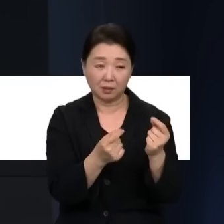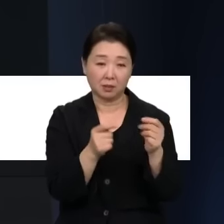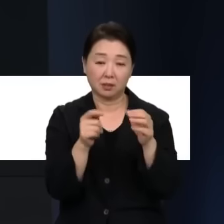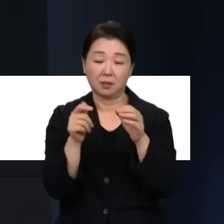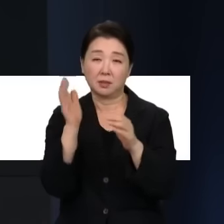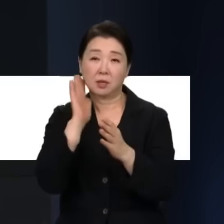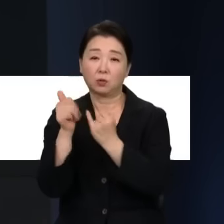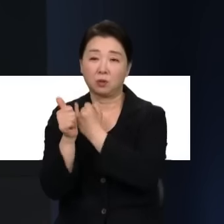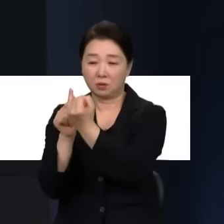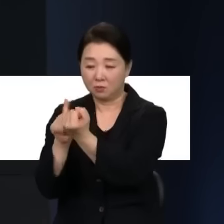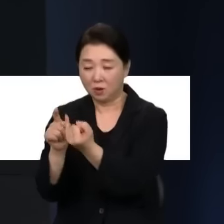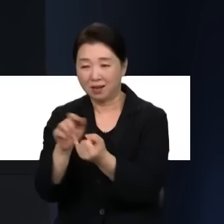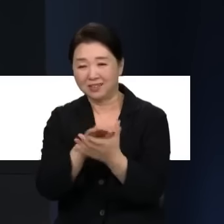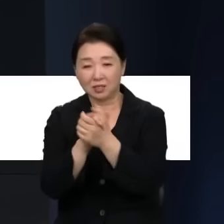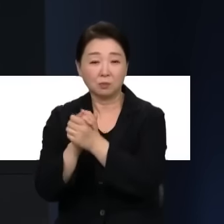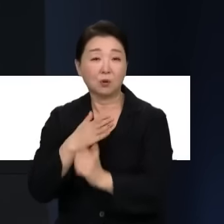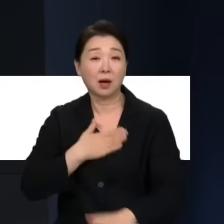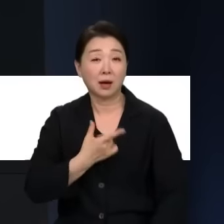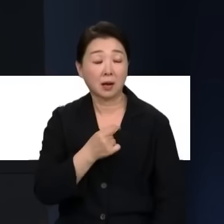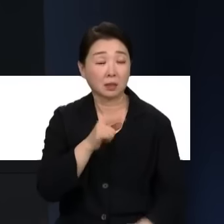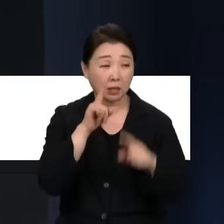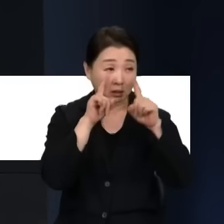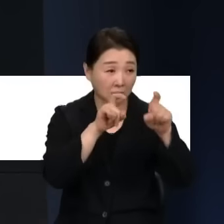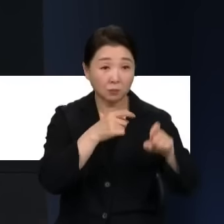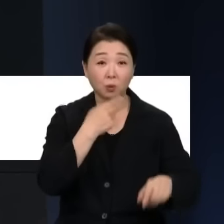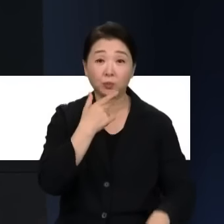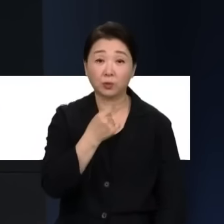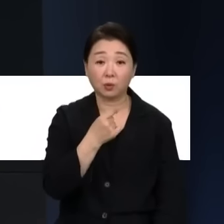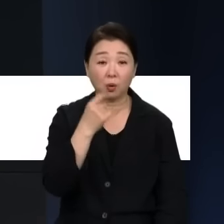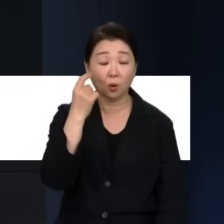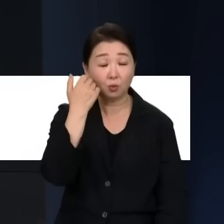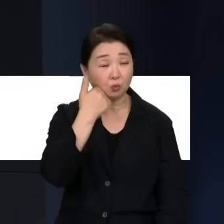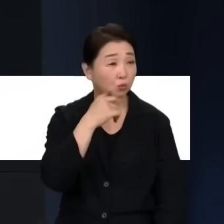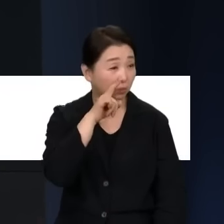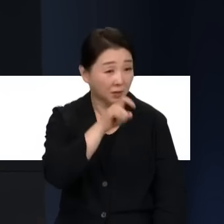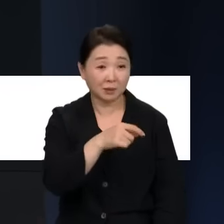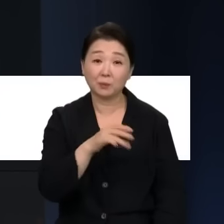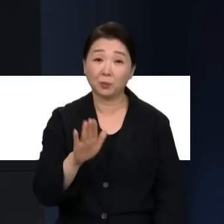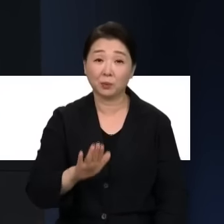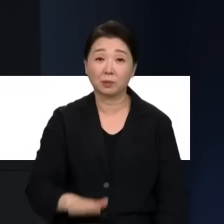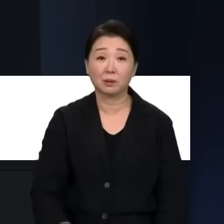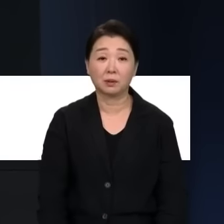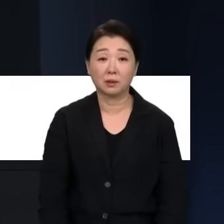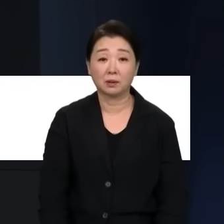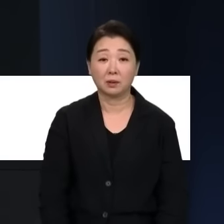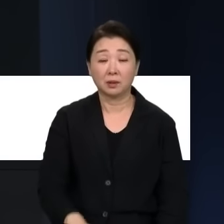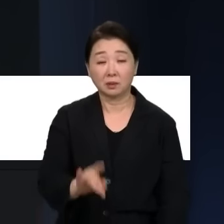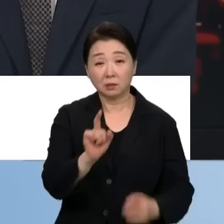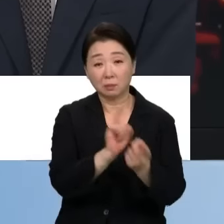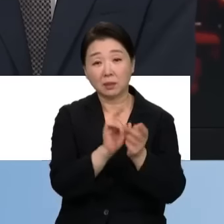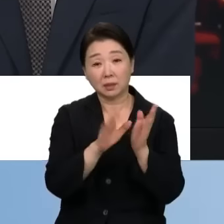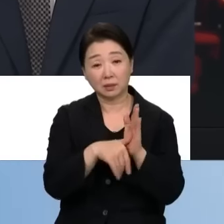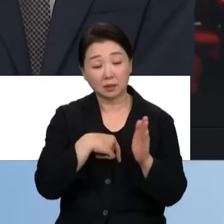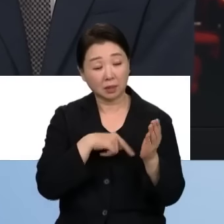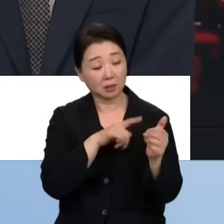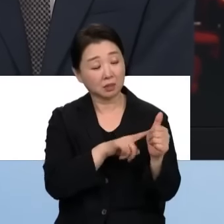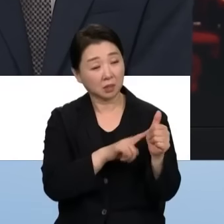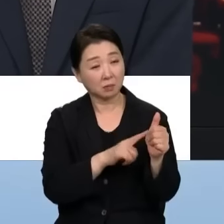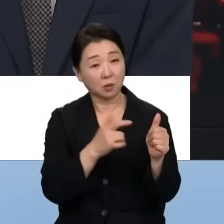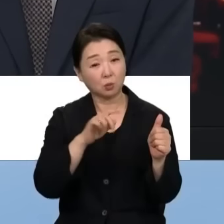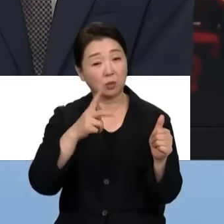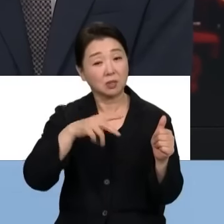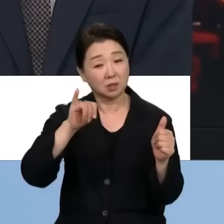받으셨었는데 있다는 거는 의심이 없었어요 그분에 누구도 의심하지 않았었고 그리고 사실 처음 만났을 때는 제가 그분이 뭐 도이치